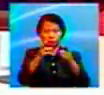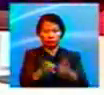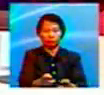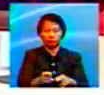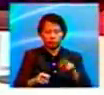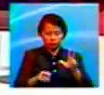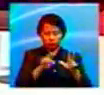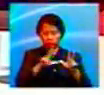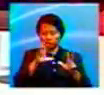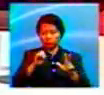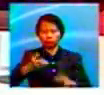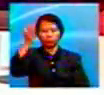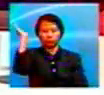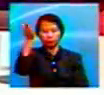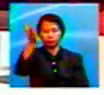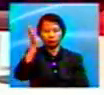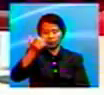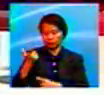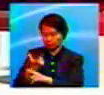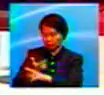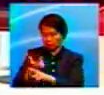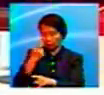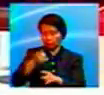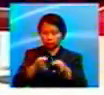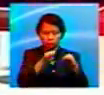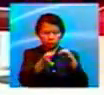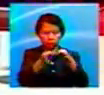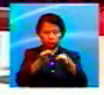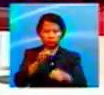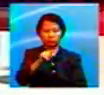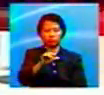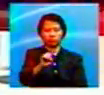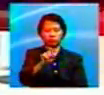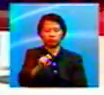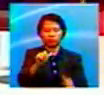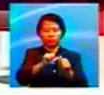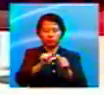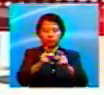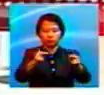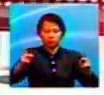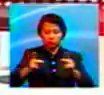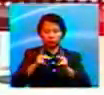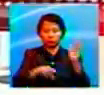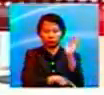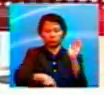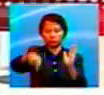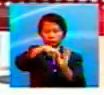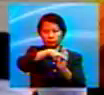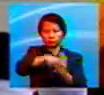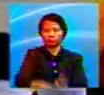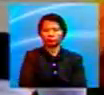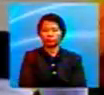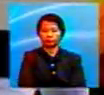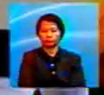Seramai 330 penceramah akan dilatih untuk memberi penerangan GST di setiap kawasan parlimen.